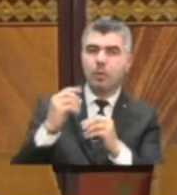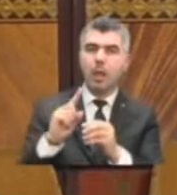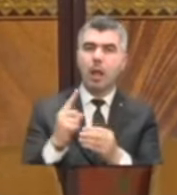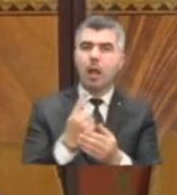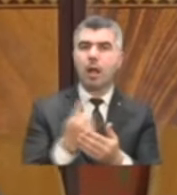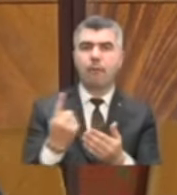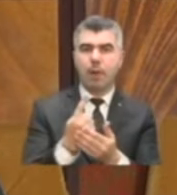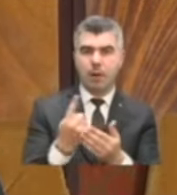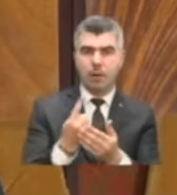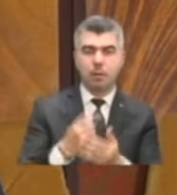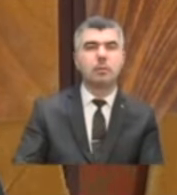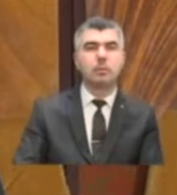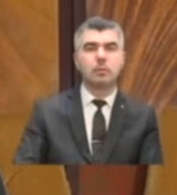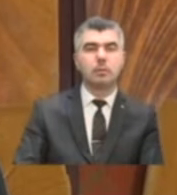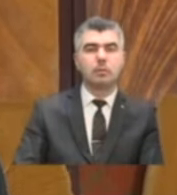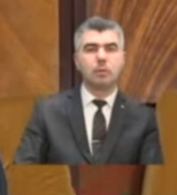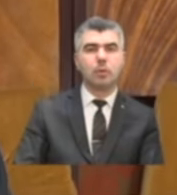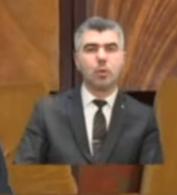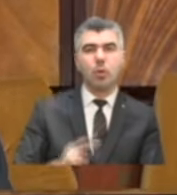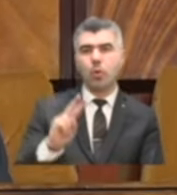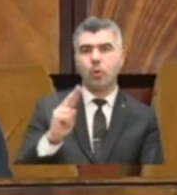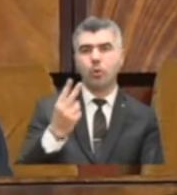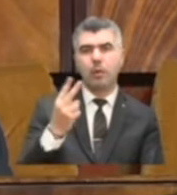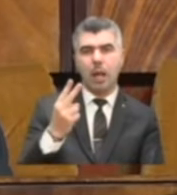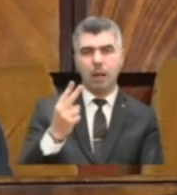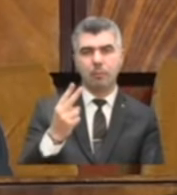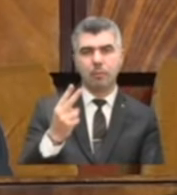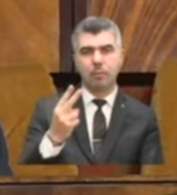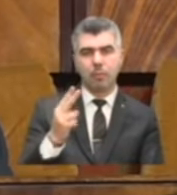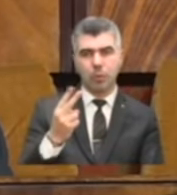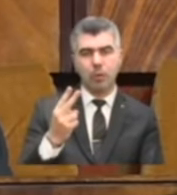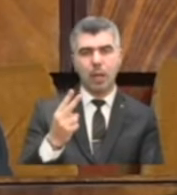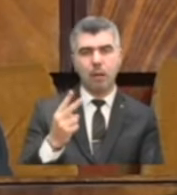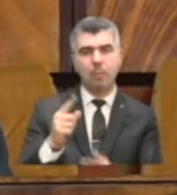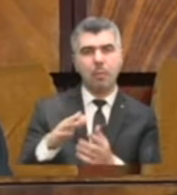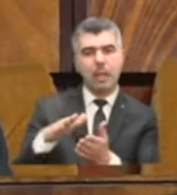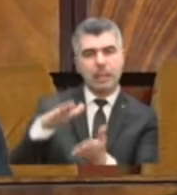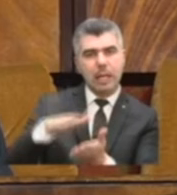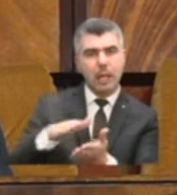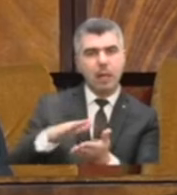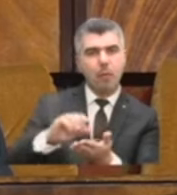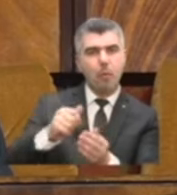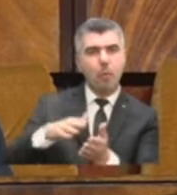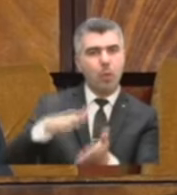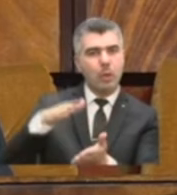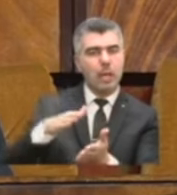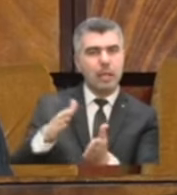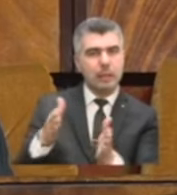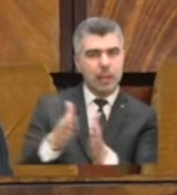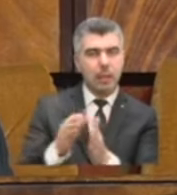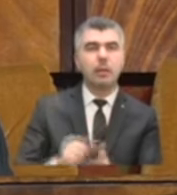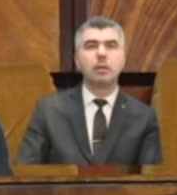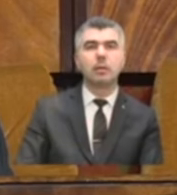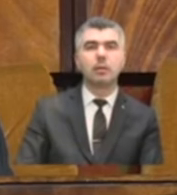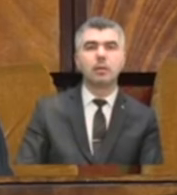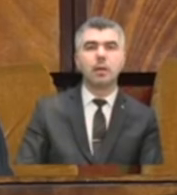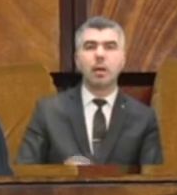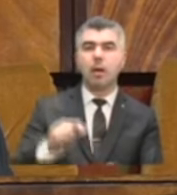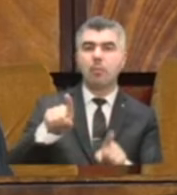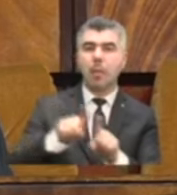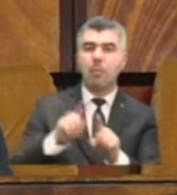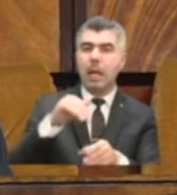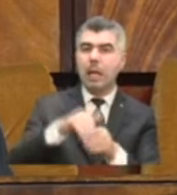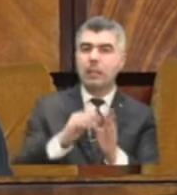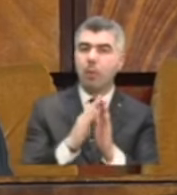للقنينة الكبيرة و 2 دراهم و50 للقنينة الصغيرة، اللي بطبيعة الحال قرار اعتبرنا في التقدم الاشتراكية